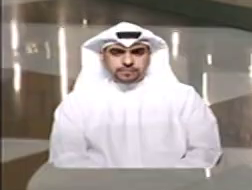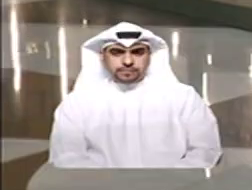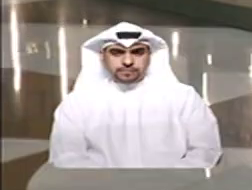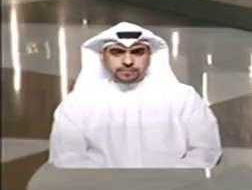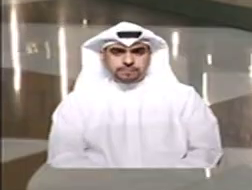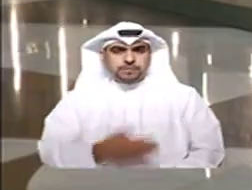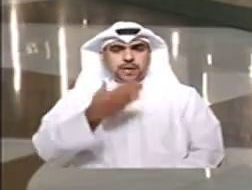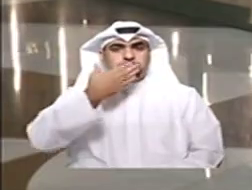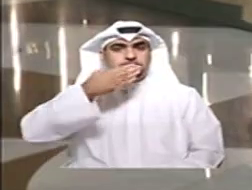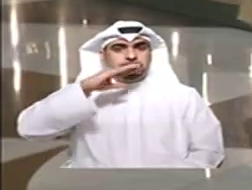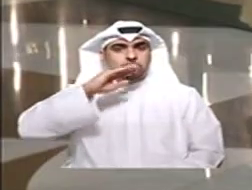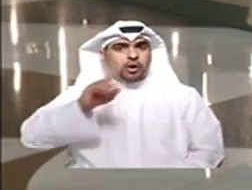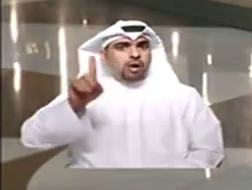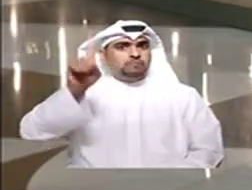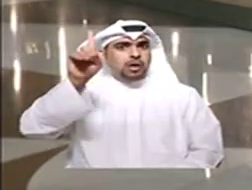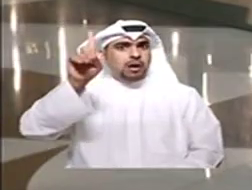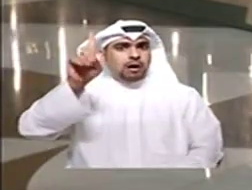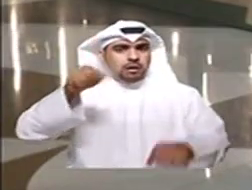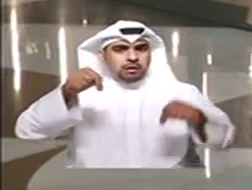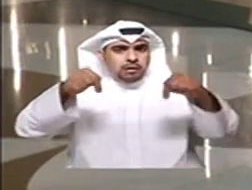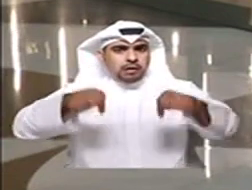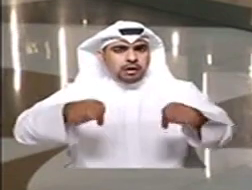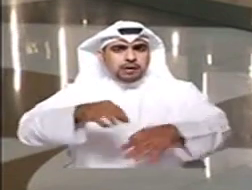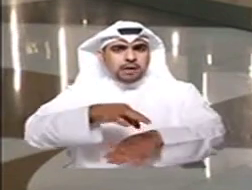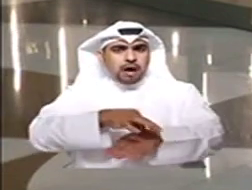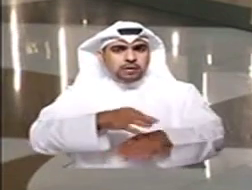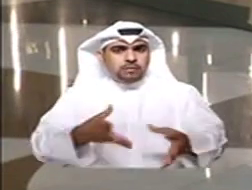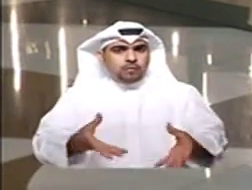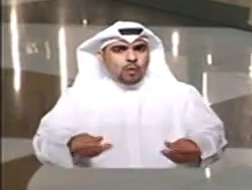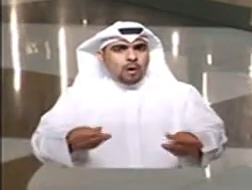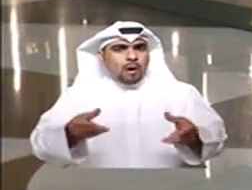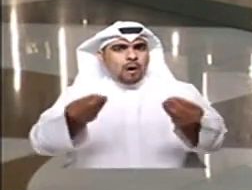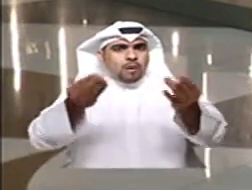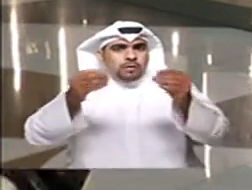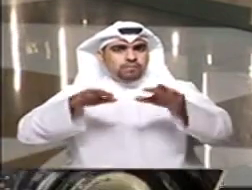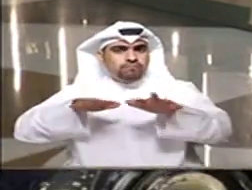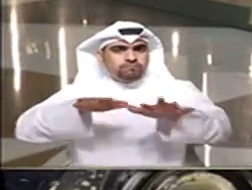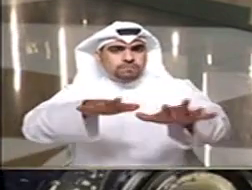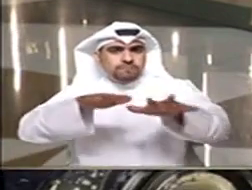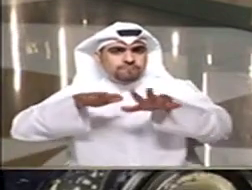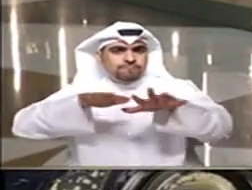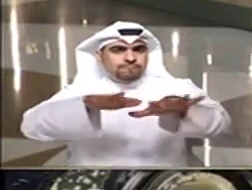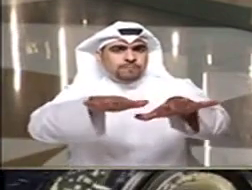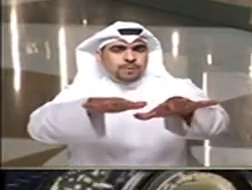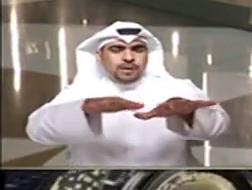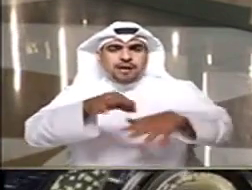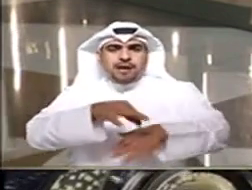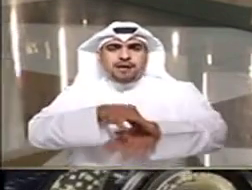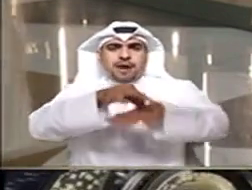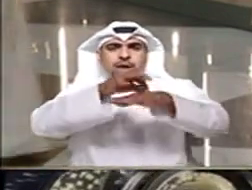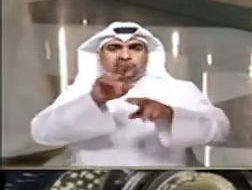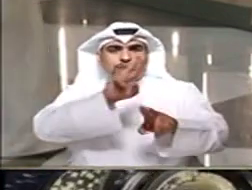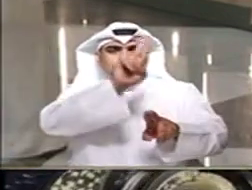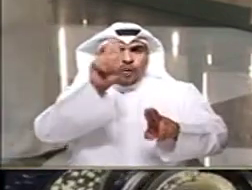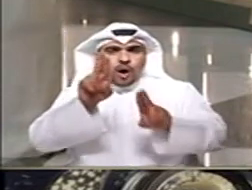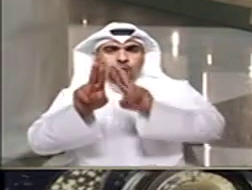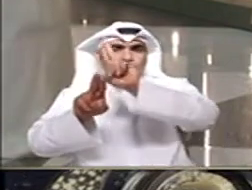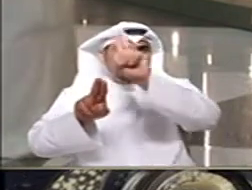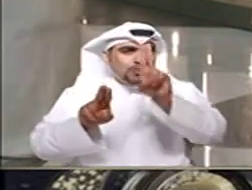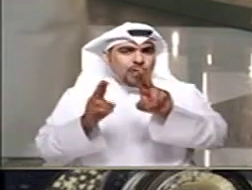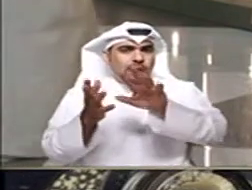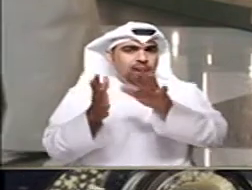ولله الحمد بدأ الحضور بتزايد بشكل كبير وواضح، وبدأت الأسئلة من الجمهور الأسئلة، ولكن ولله الحمد